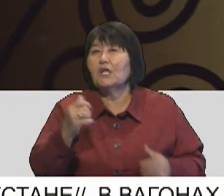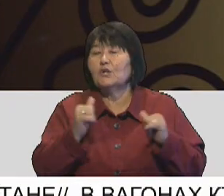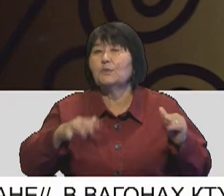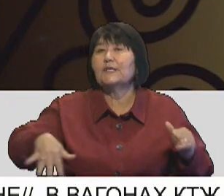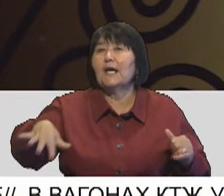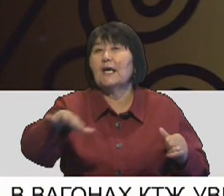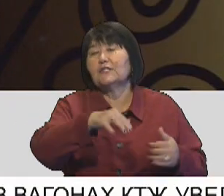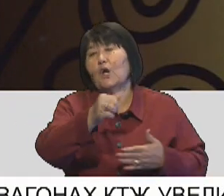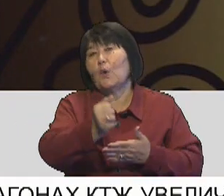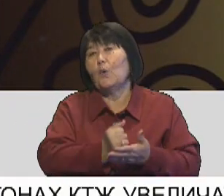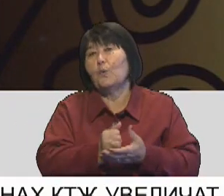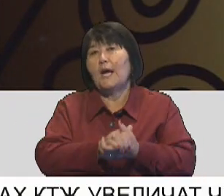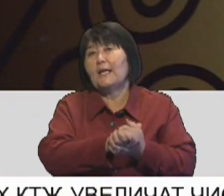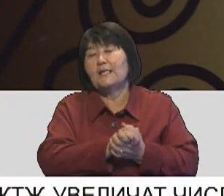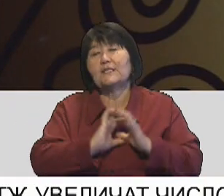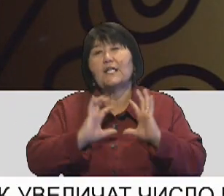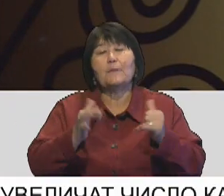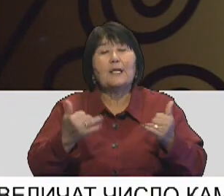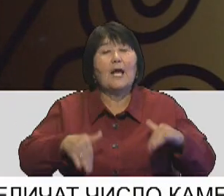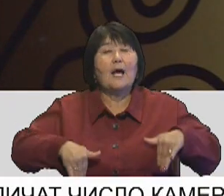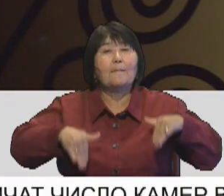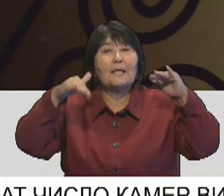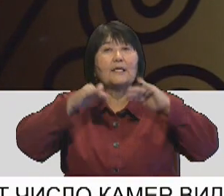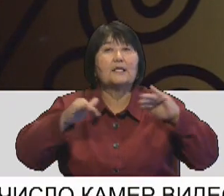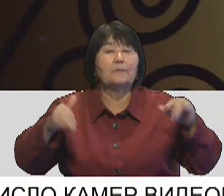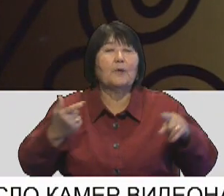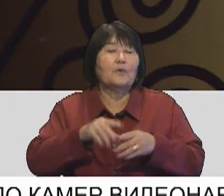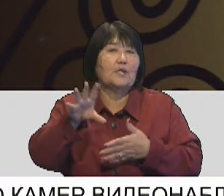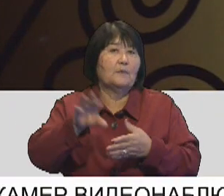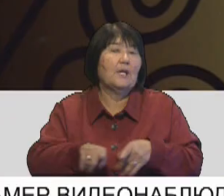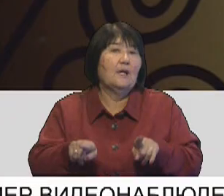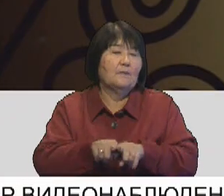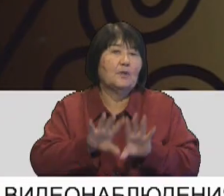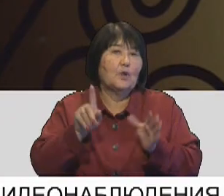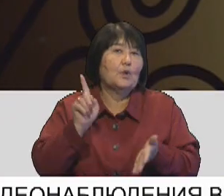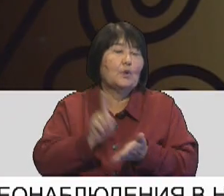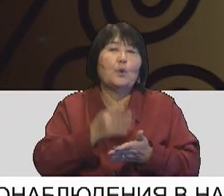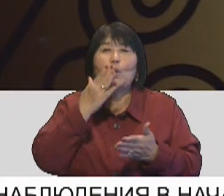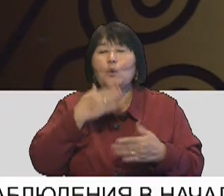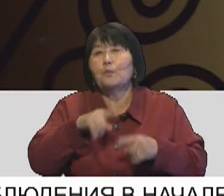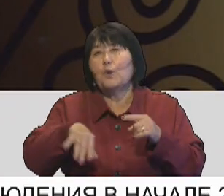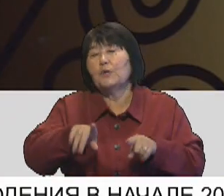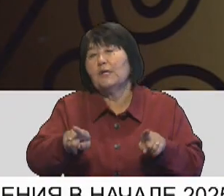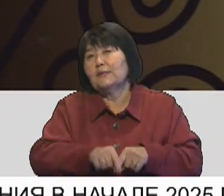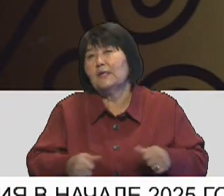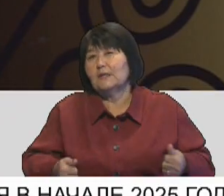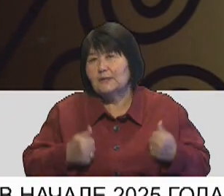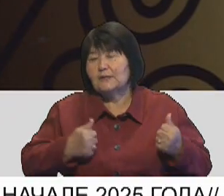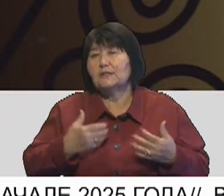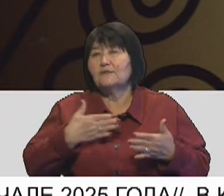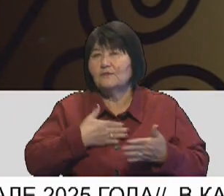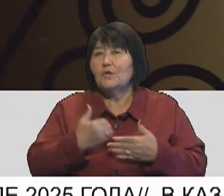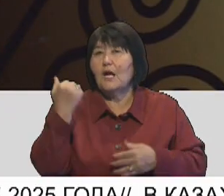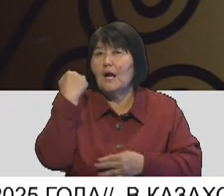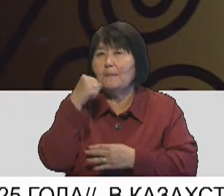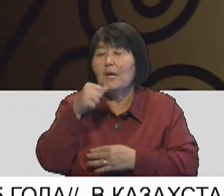страны, укрепление единства и мира. Для подрастающего поколения вы пример верности долгу, любви к родине, непоколебимой воли к победе.